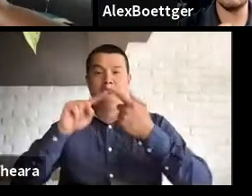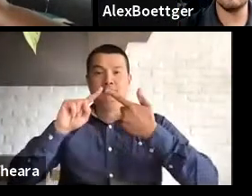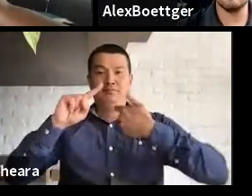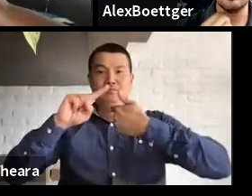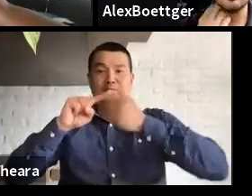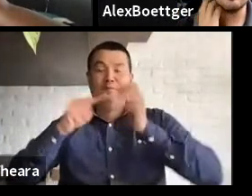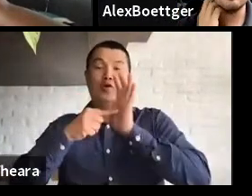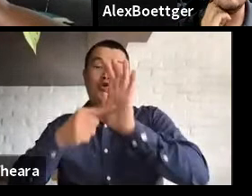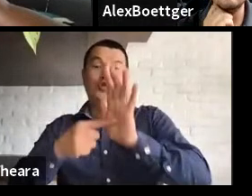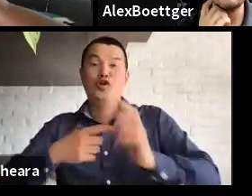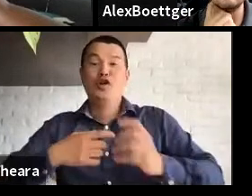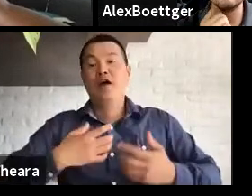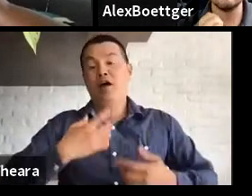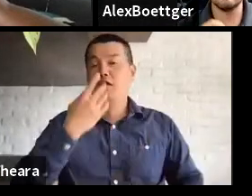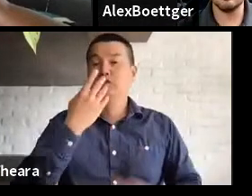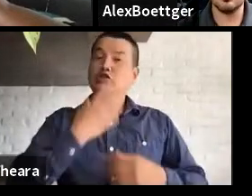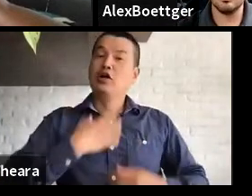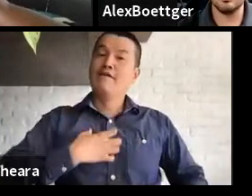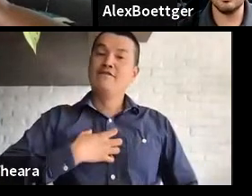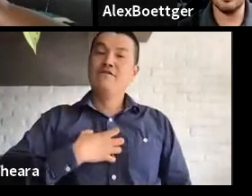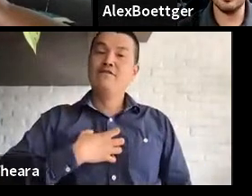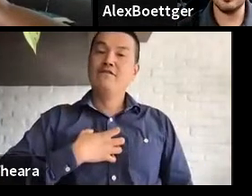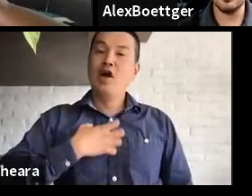Pour soif.